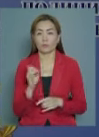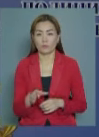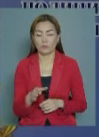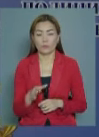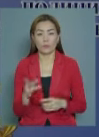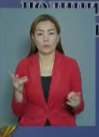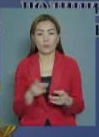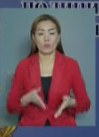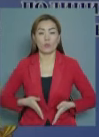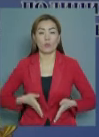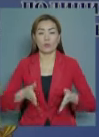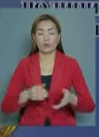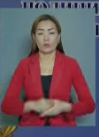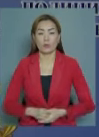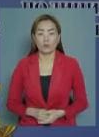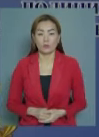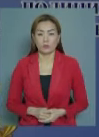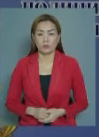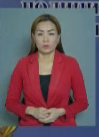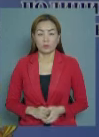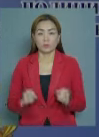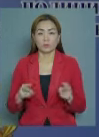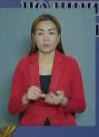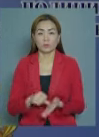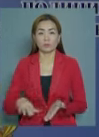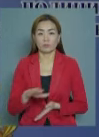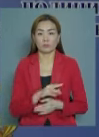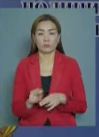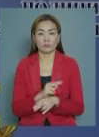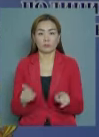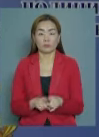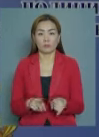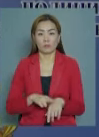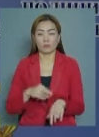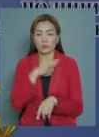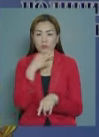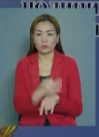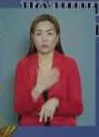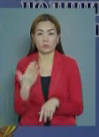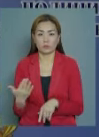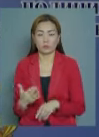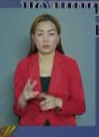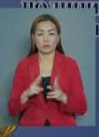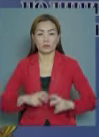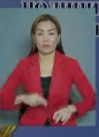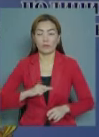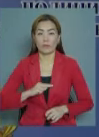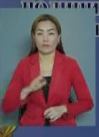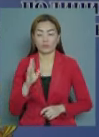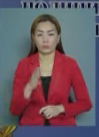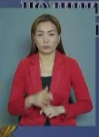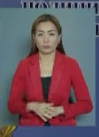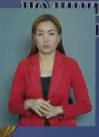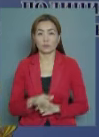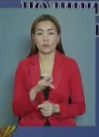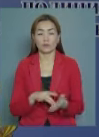Сонымен қатар жол бойында авариялық қауіпті учаскелер орнатылады. Полиция департаментіне тиісті зерттеу жұмыстары жүргізілгеннен кейін